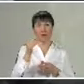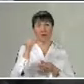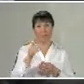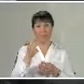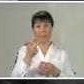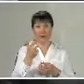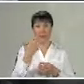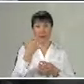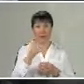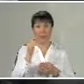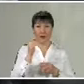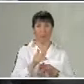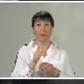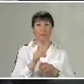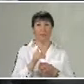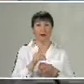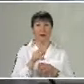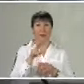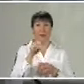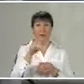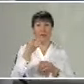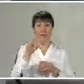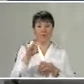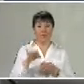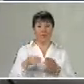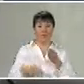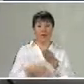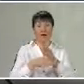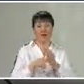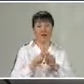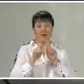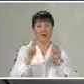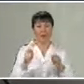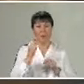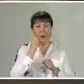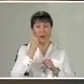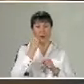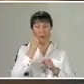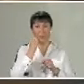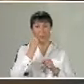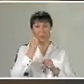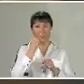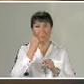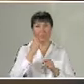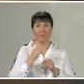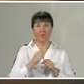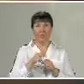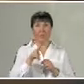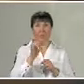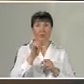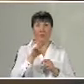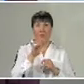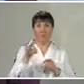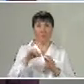опытом реализовать талант и помогают московские айти специалисты и маркетологи в будущем же по задумке организаторов стать